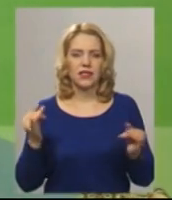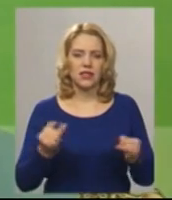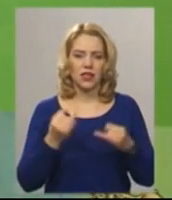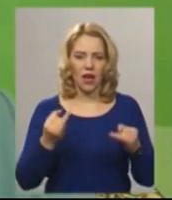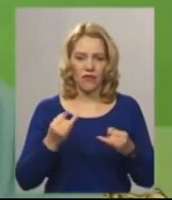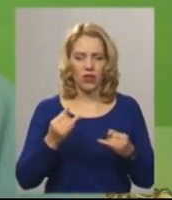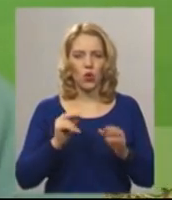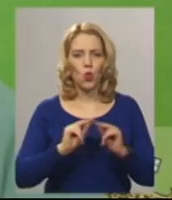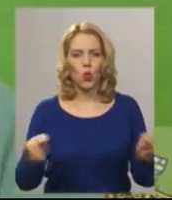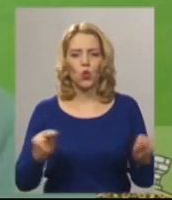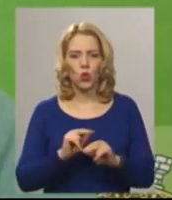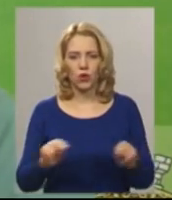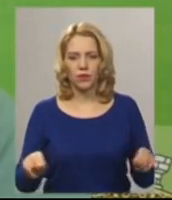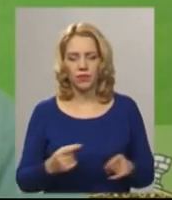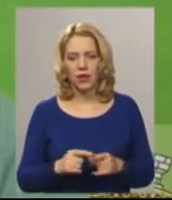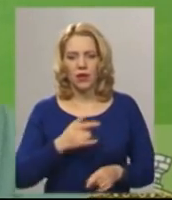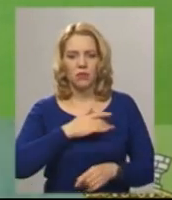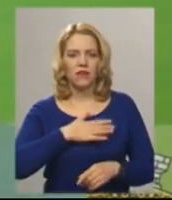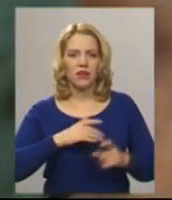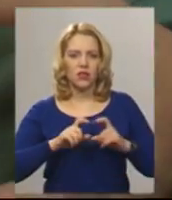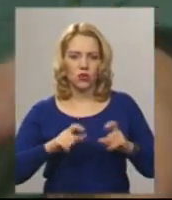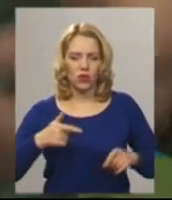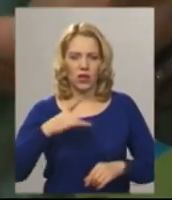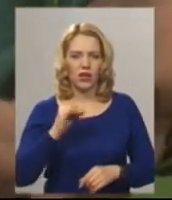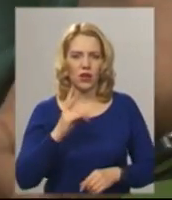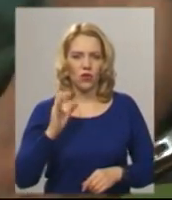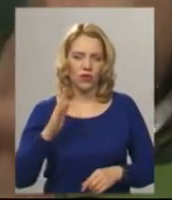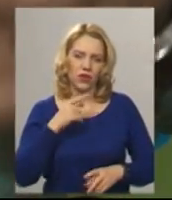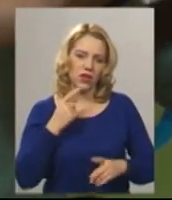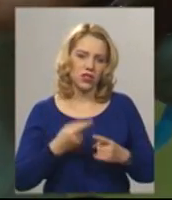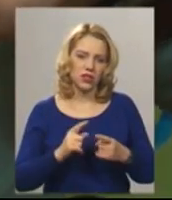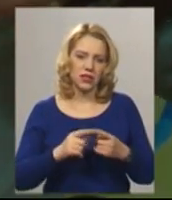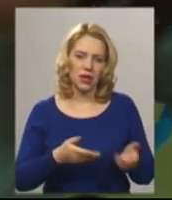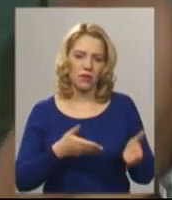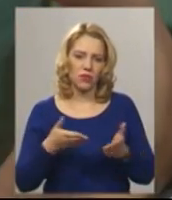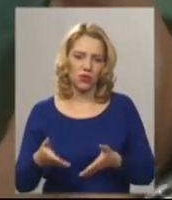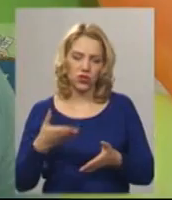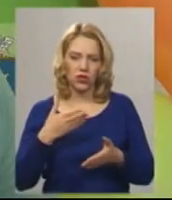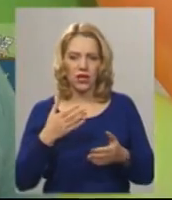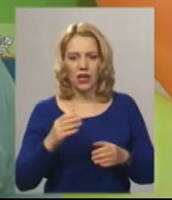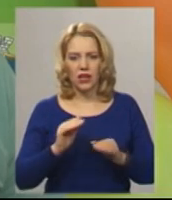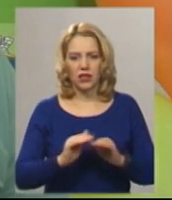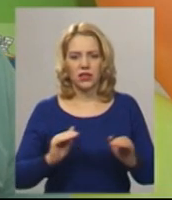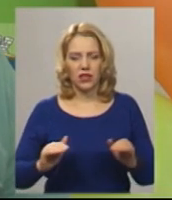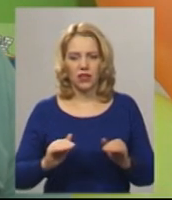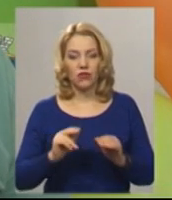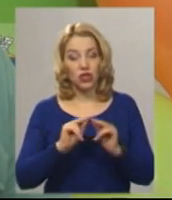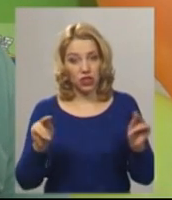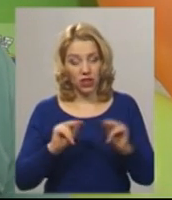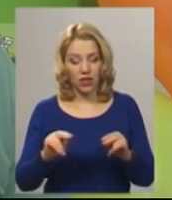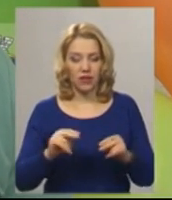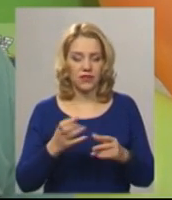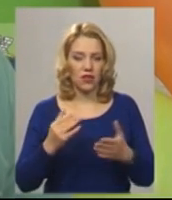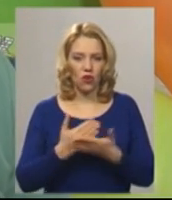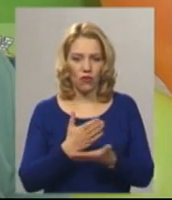дозвілля. Засновник приватної школи в Хмельницькому Олег Гриньов каже, вчителів у свій заклад запрошує за кількома критеріями. Щоб було цього